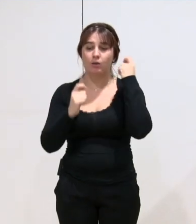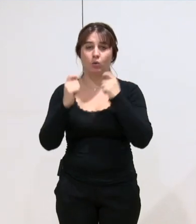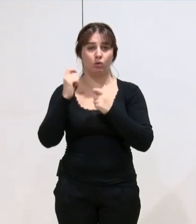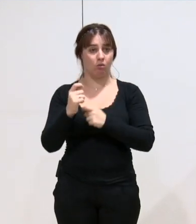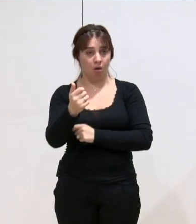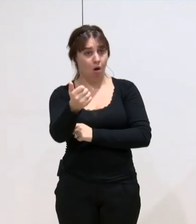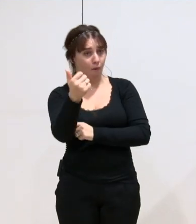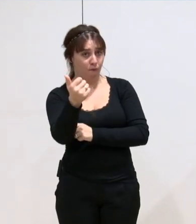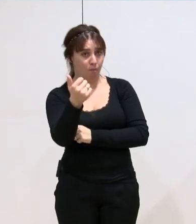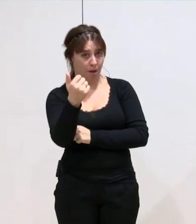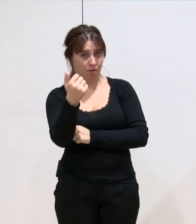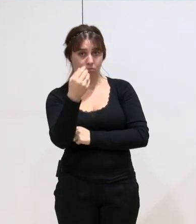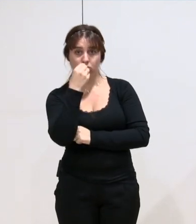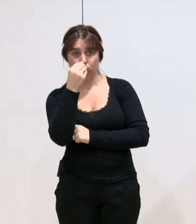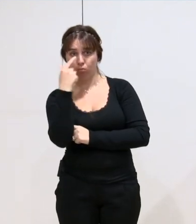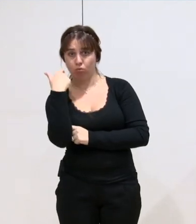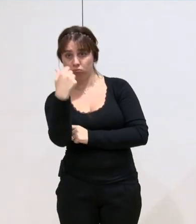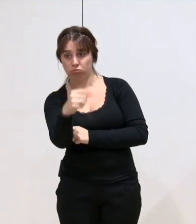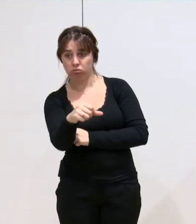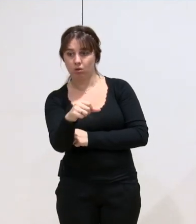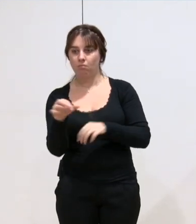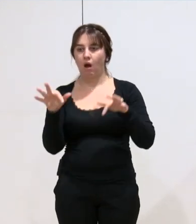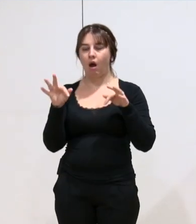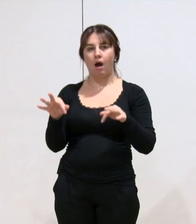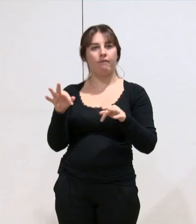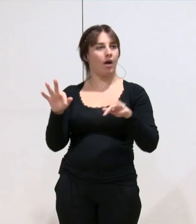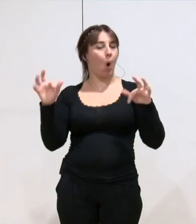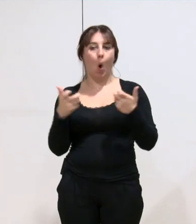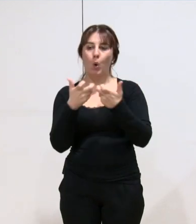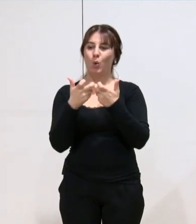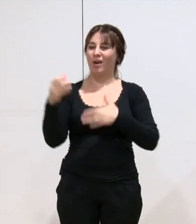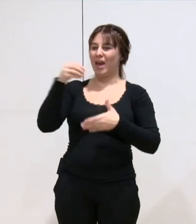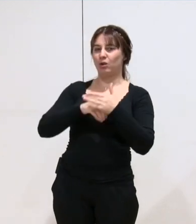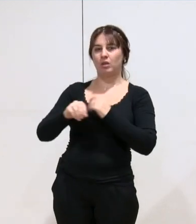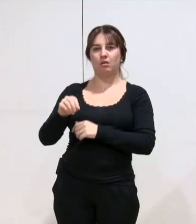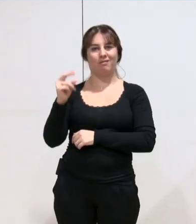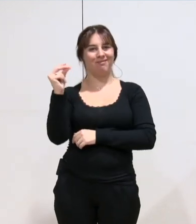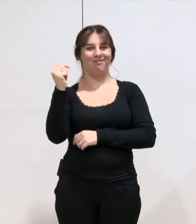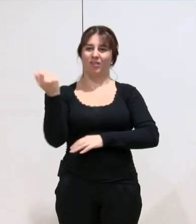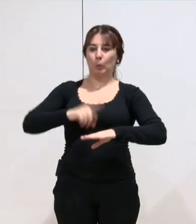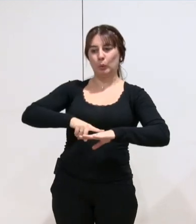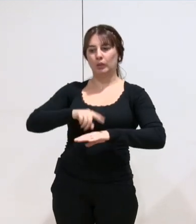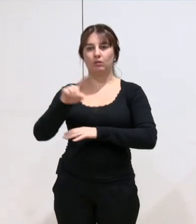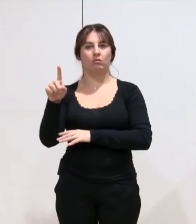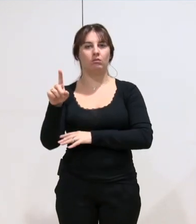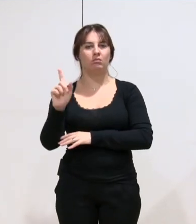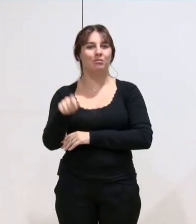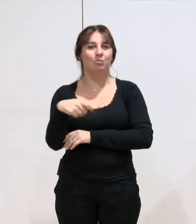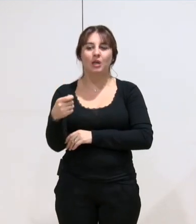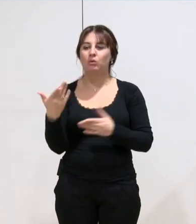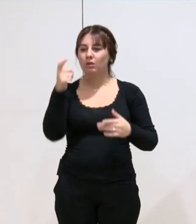l'avez. Mais les économies de coûts, elles n'arrivent pas dès le premier jour. Par définition, c'est